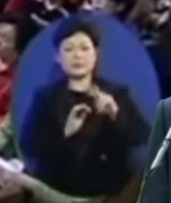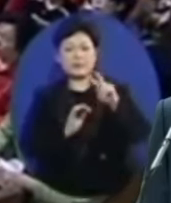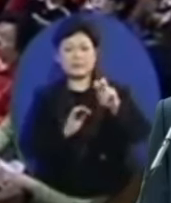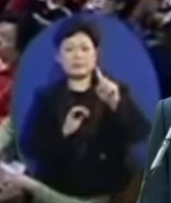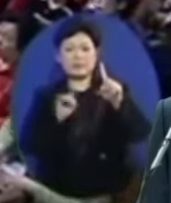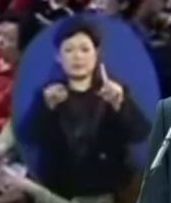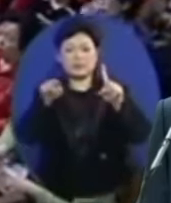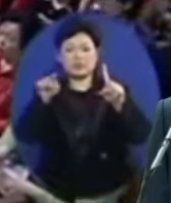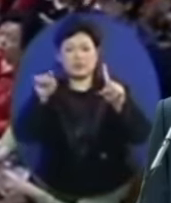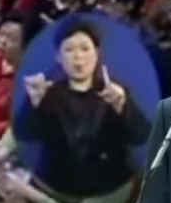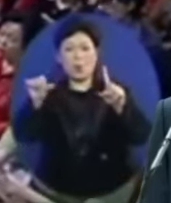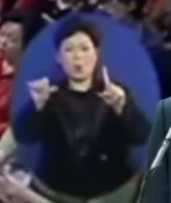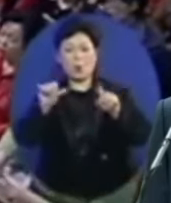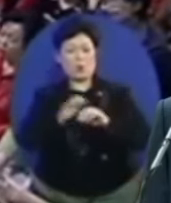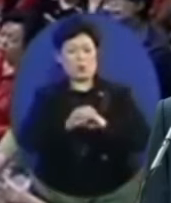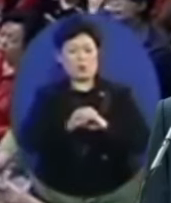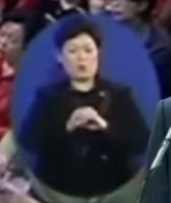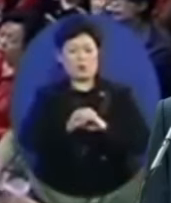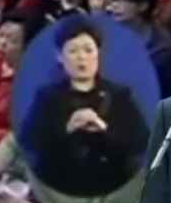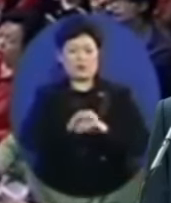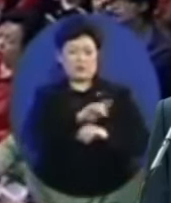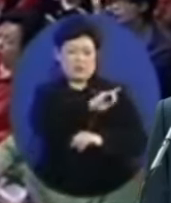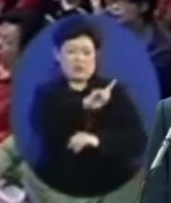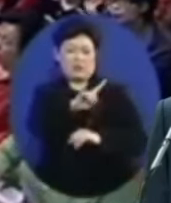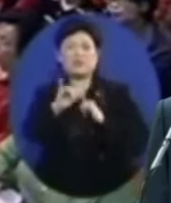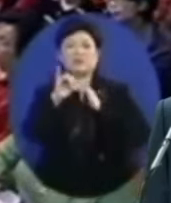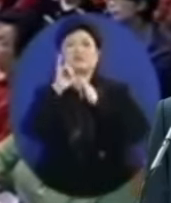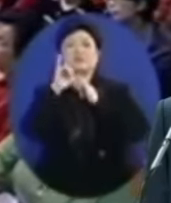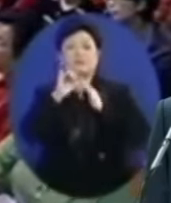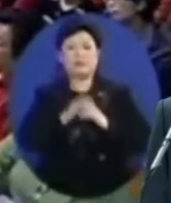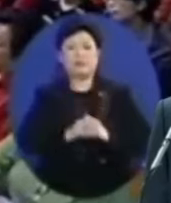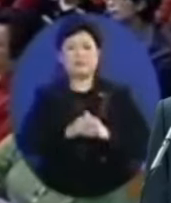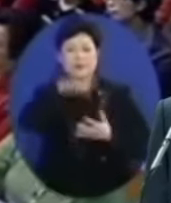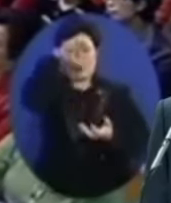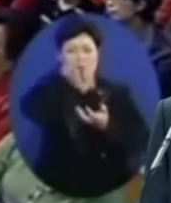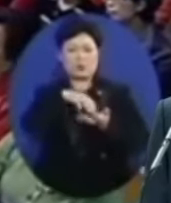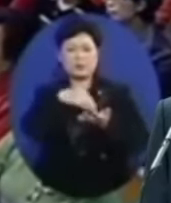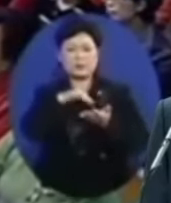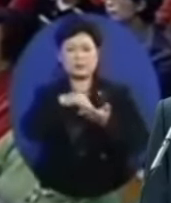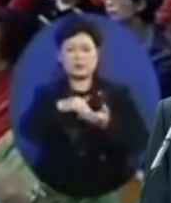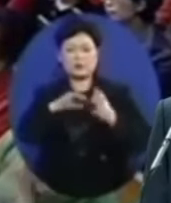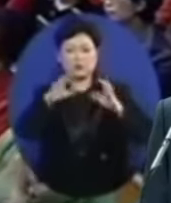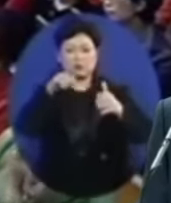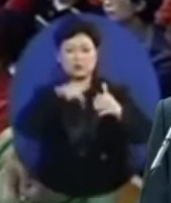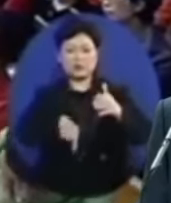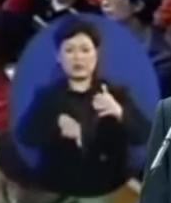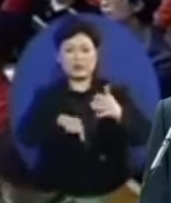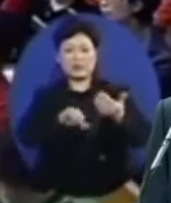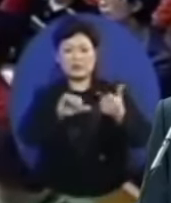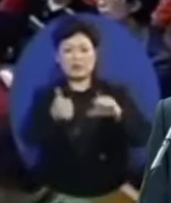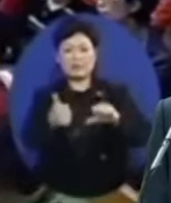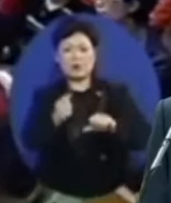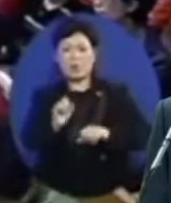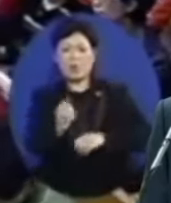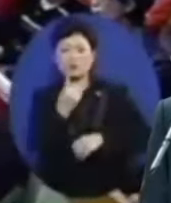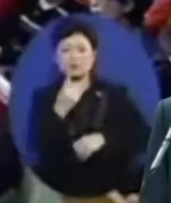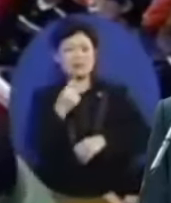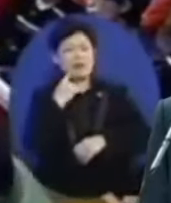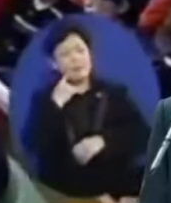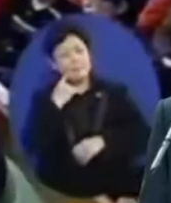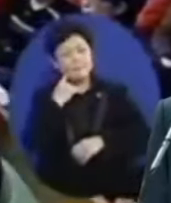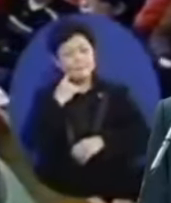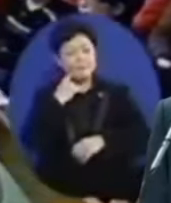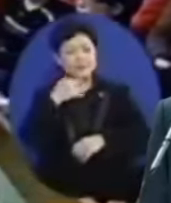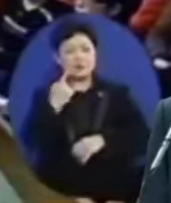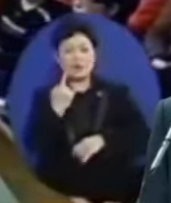21.5명으로 OECD 국가 중에 1위였습니다. 통계청 자료에 따르면 국내 총 사망 원인 중 암,